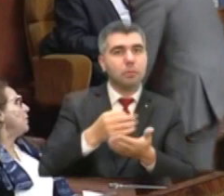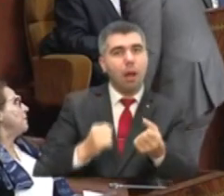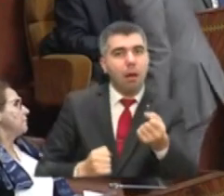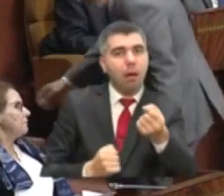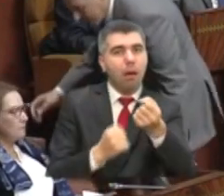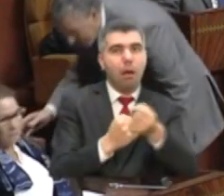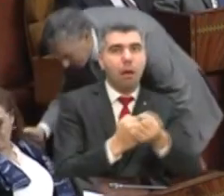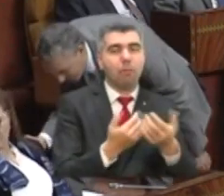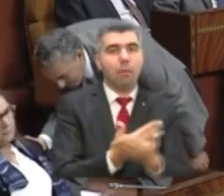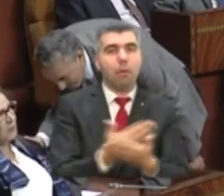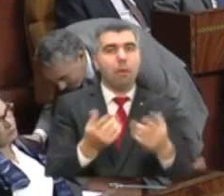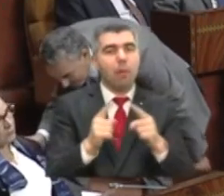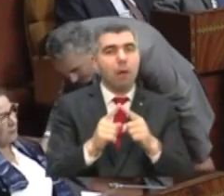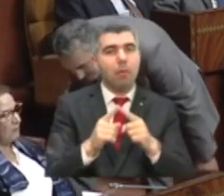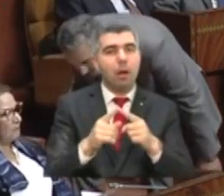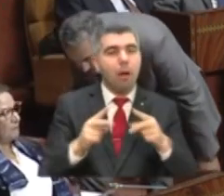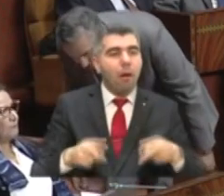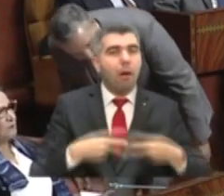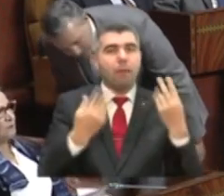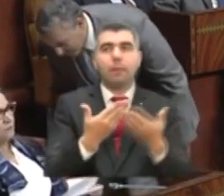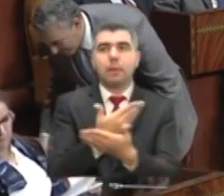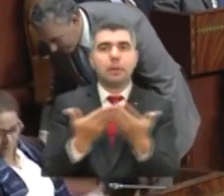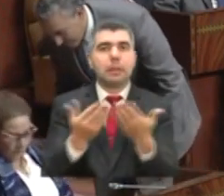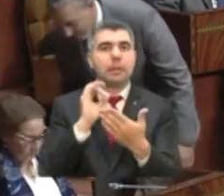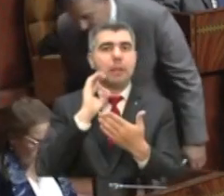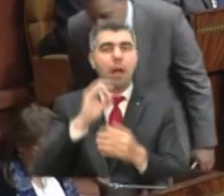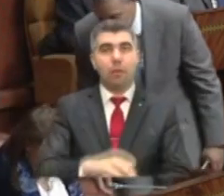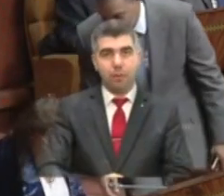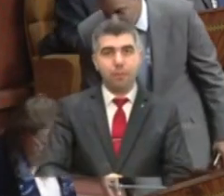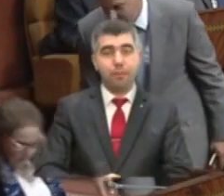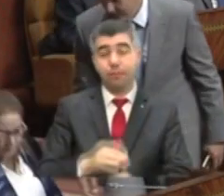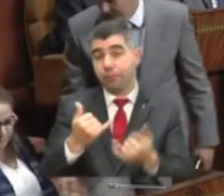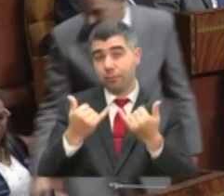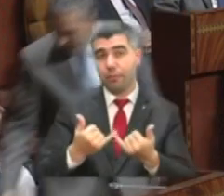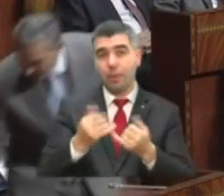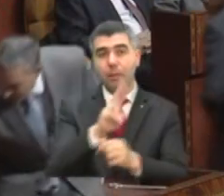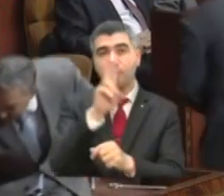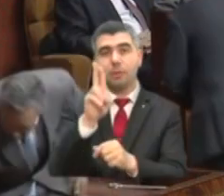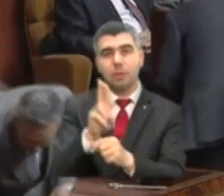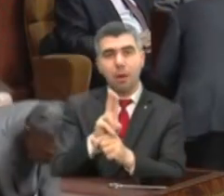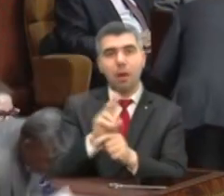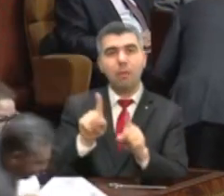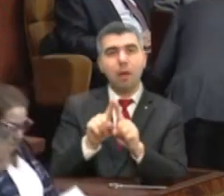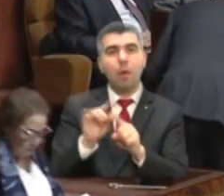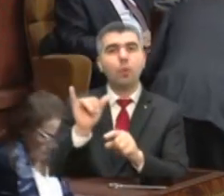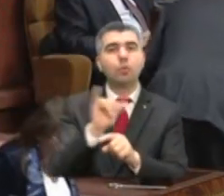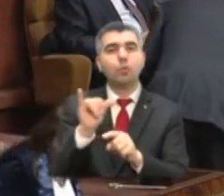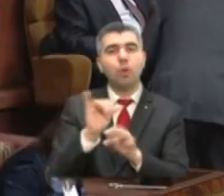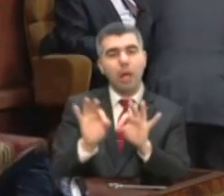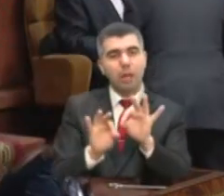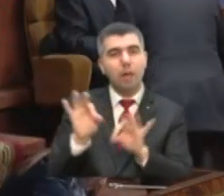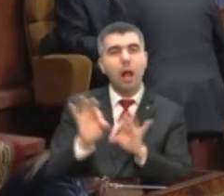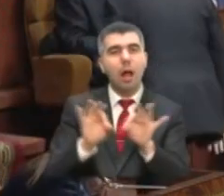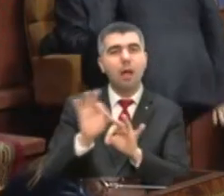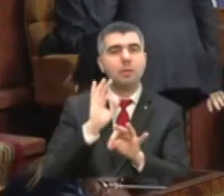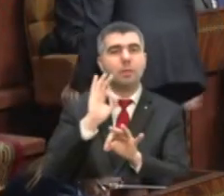لتفتق طاقتهم الخلاقة في كافة المجالات. ولذلك نسائلكم عن الإجراءات الملموسة والخطوات العملية التي تقوم